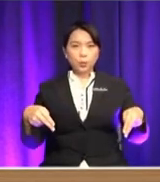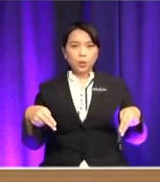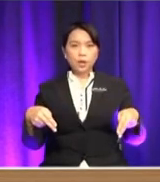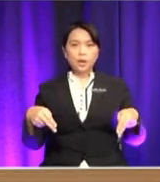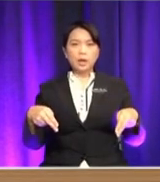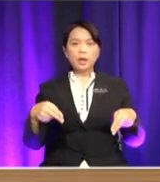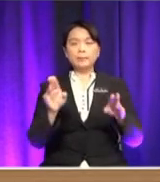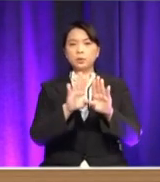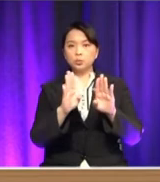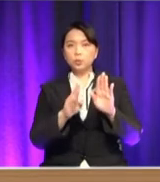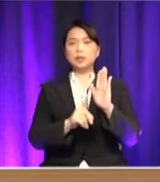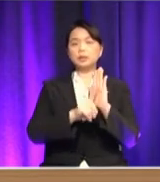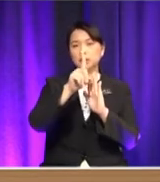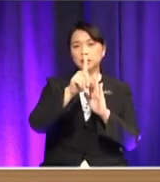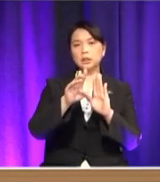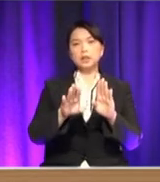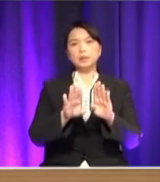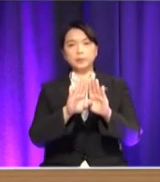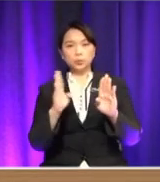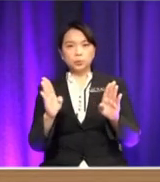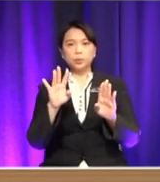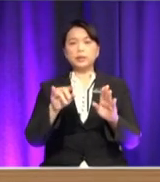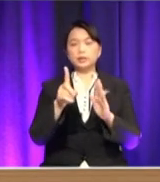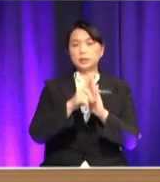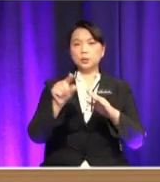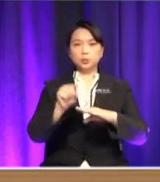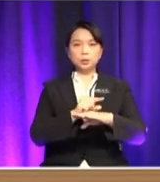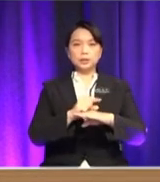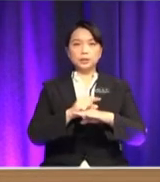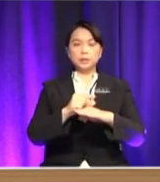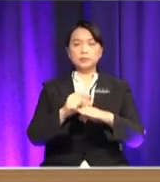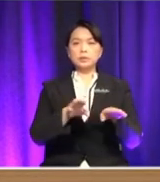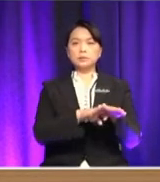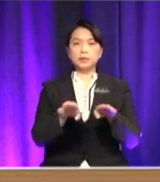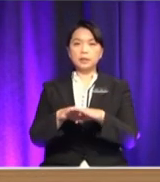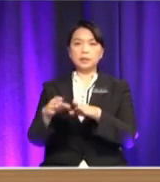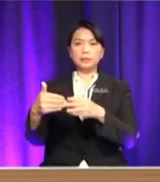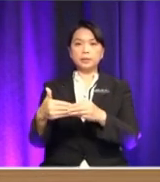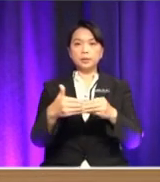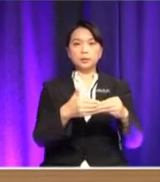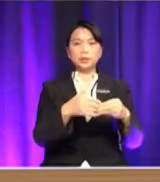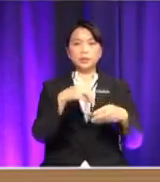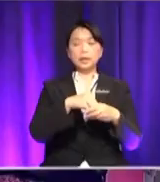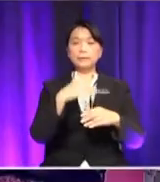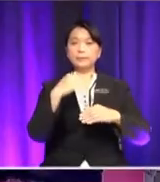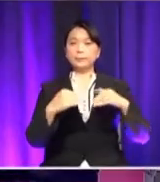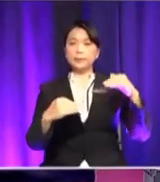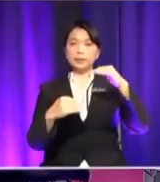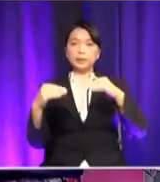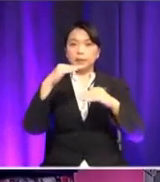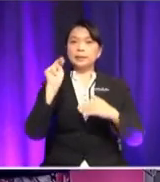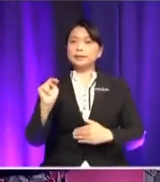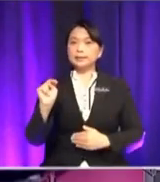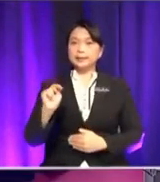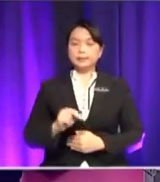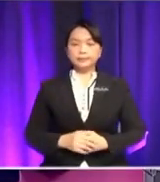ada tinggi pintu yang akan digunakan sebagai panduan dalam pembinaan nanti naik